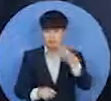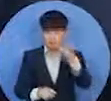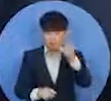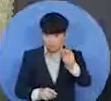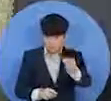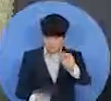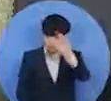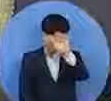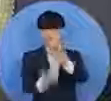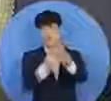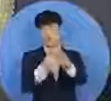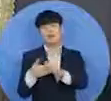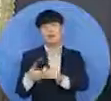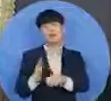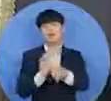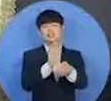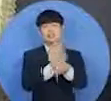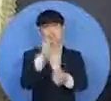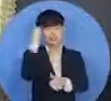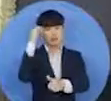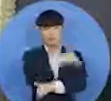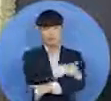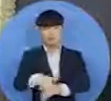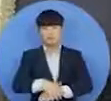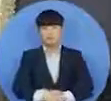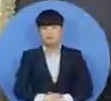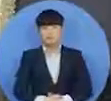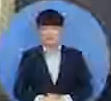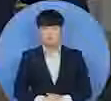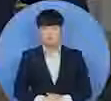본인부담금을 최대 300만 원까지 지원할 예정입니다.